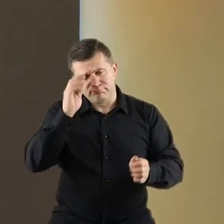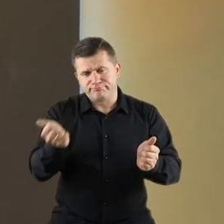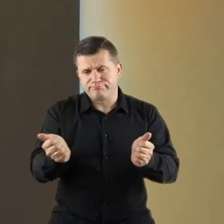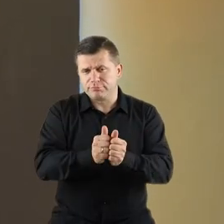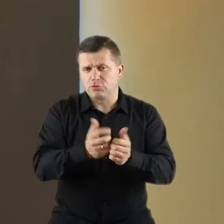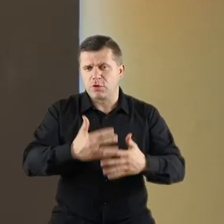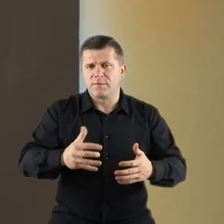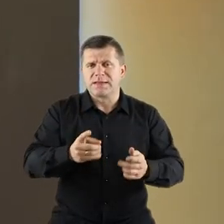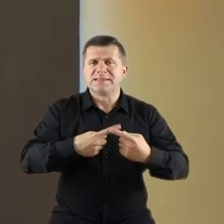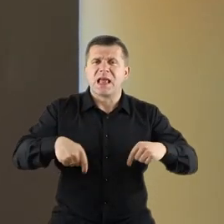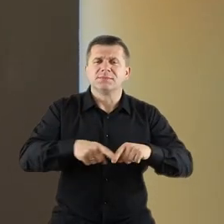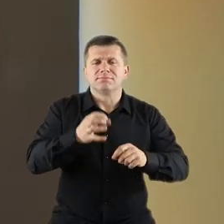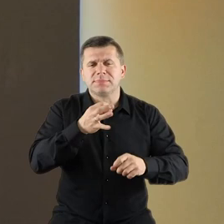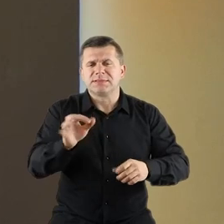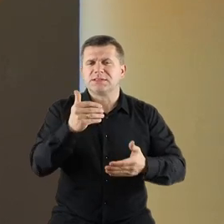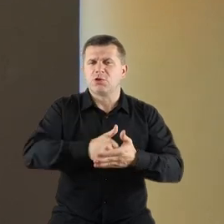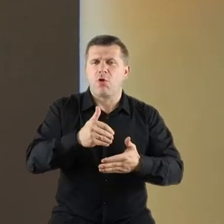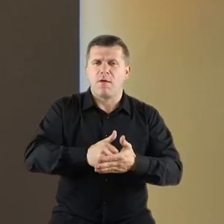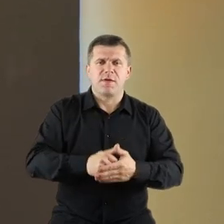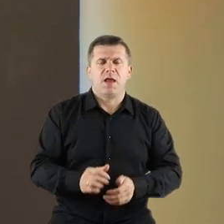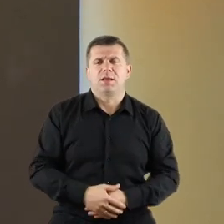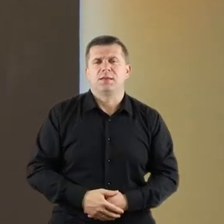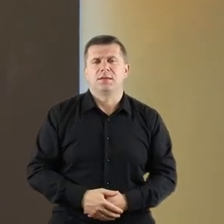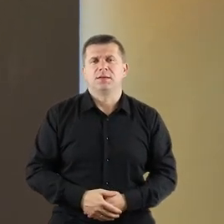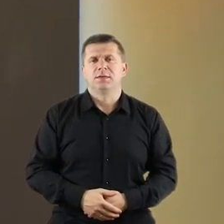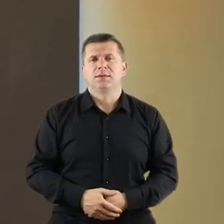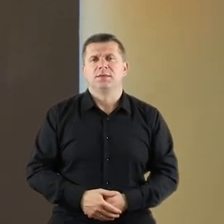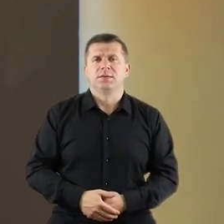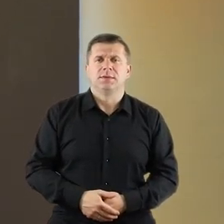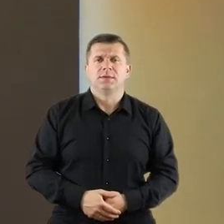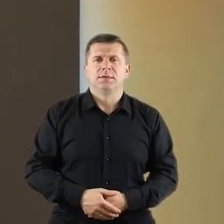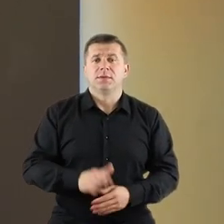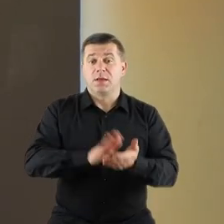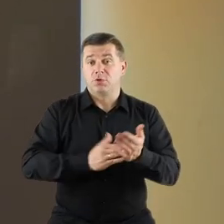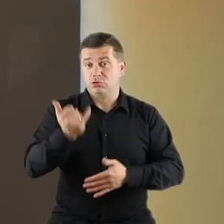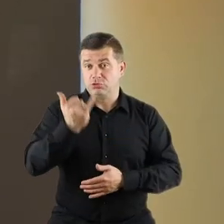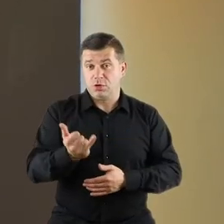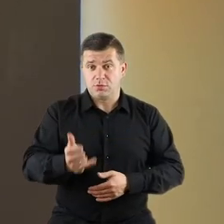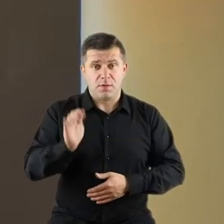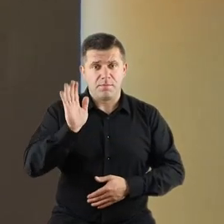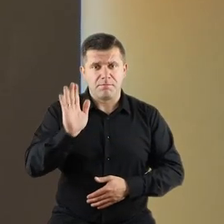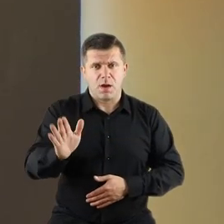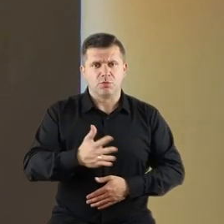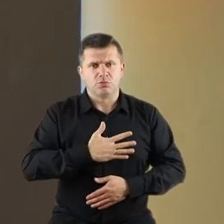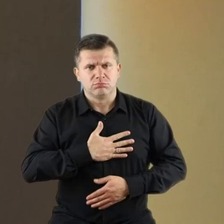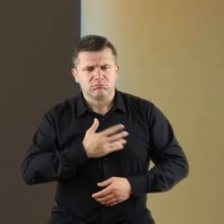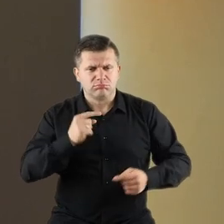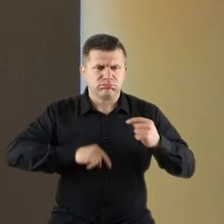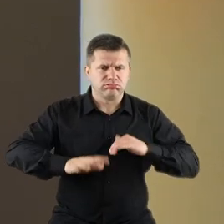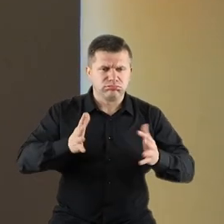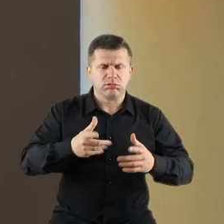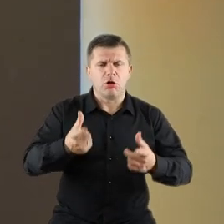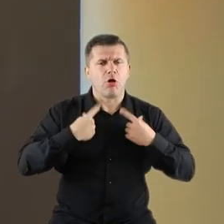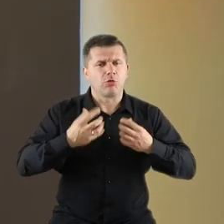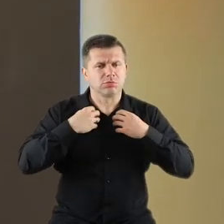zespół takich zachowań prawda więc na przykład gdy dziecko dostaje konwulsji należy zdjąć zanim koszulę